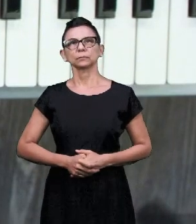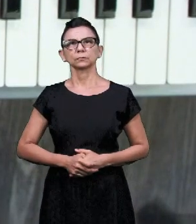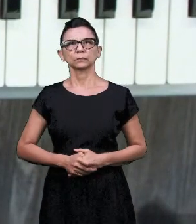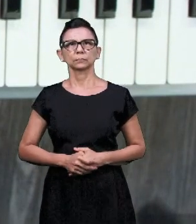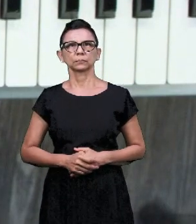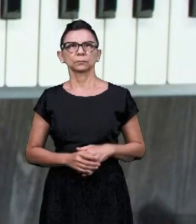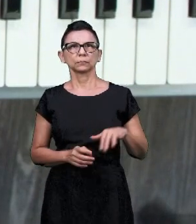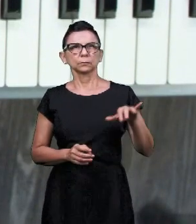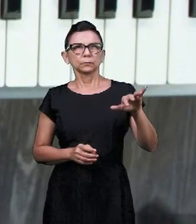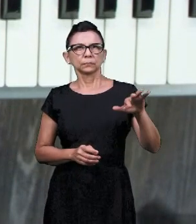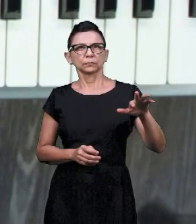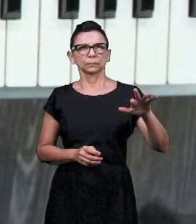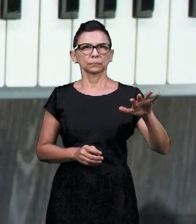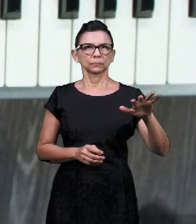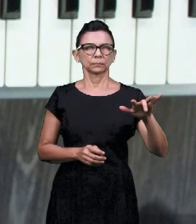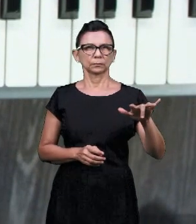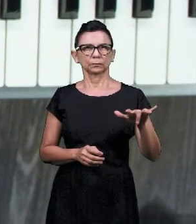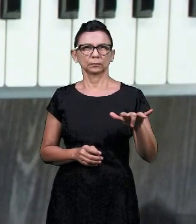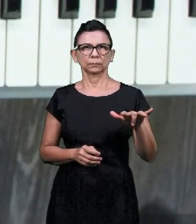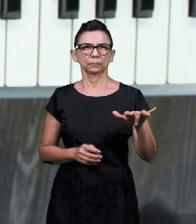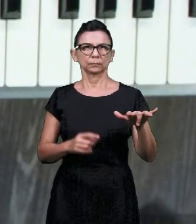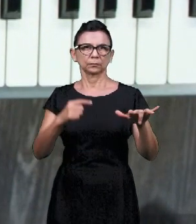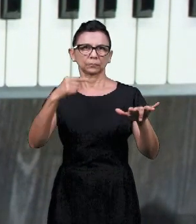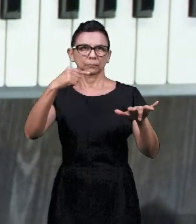Mi menor,